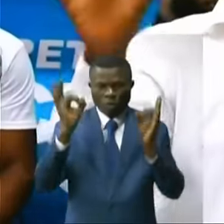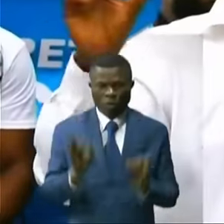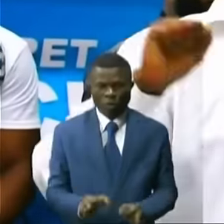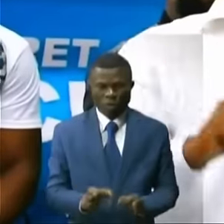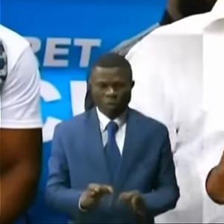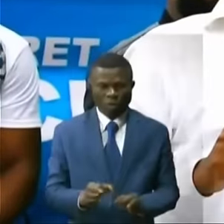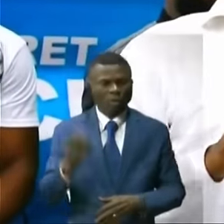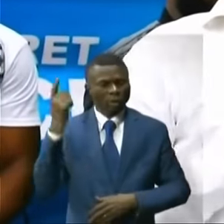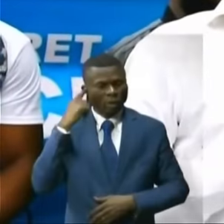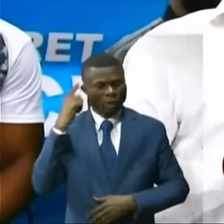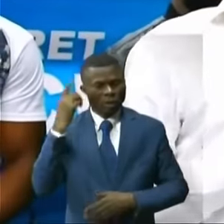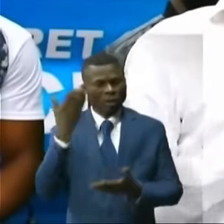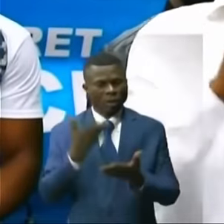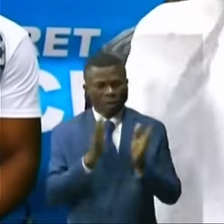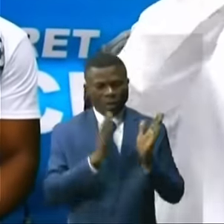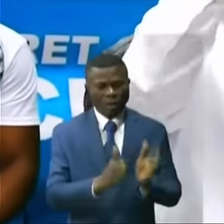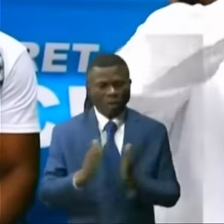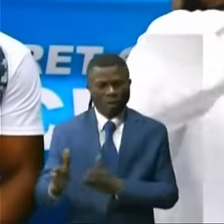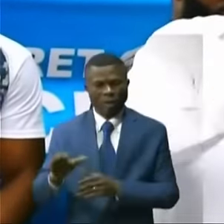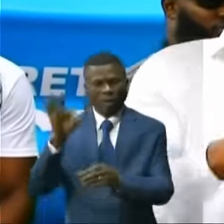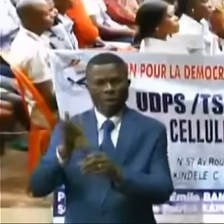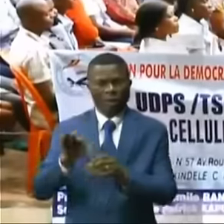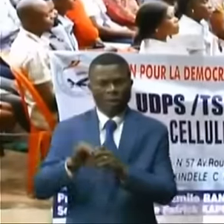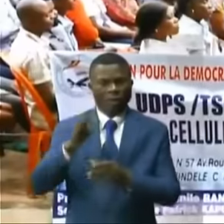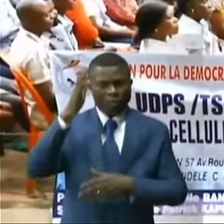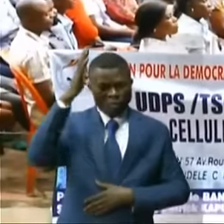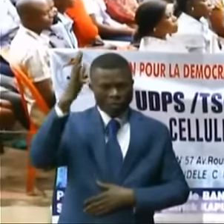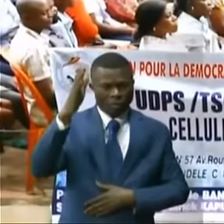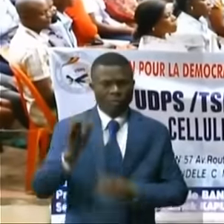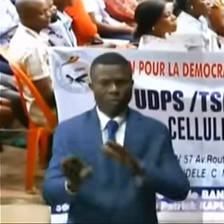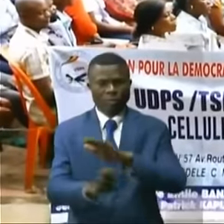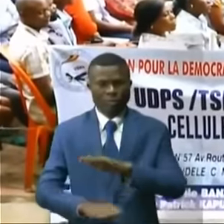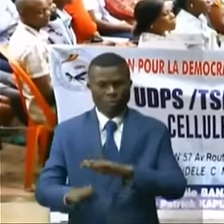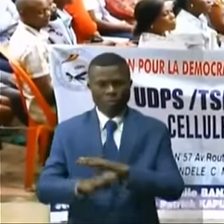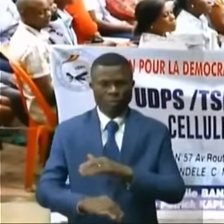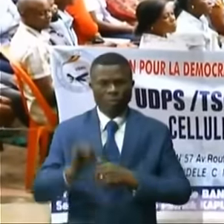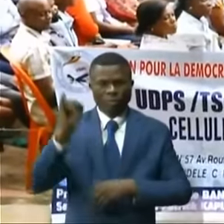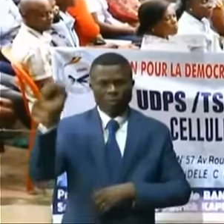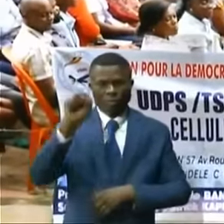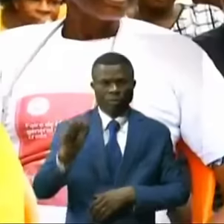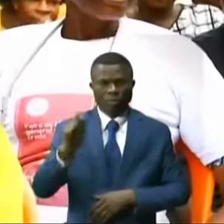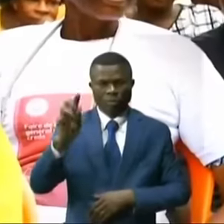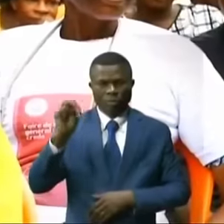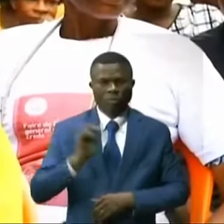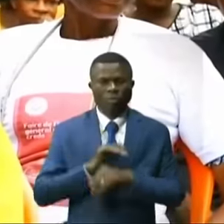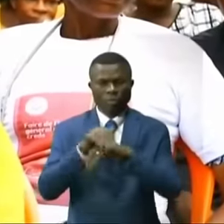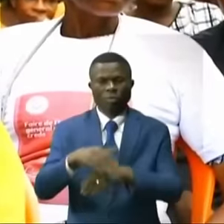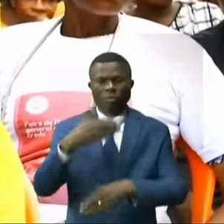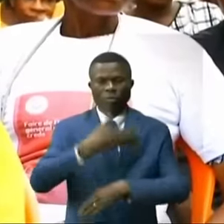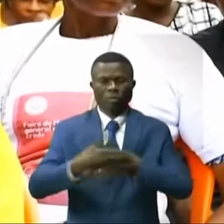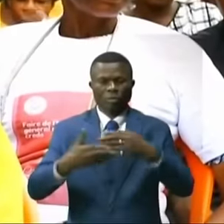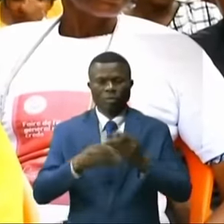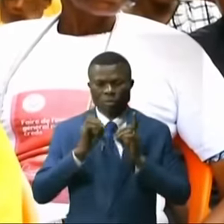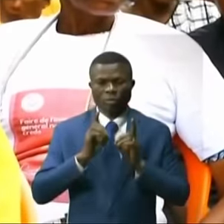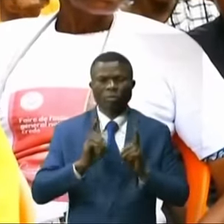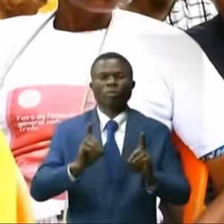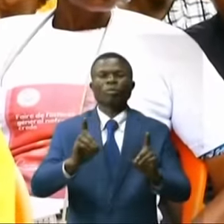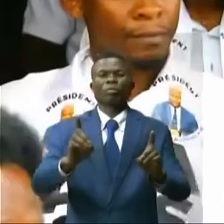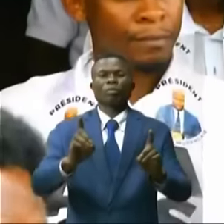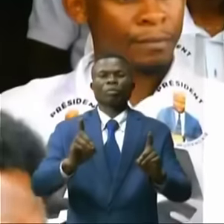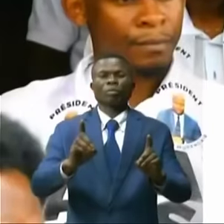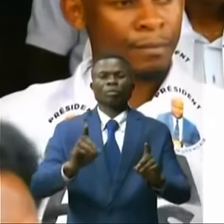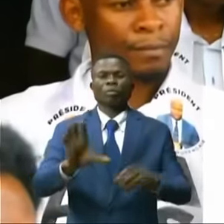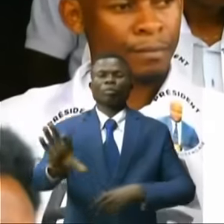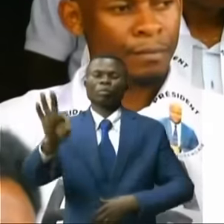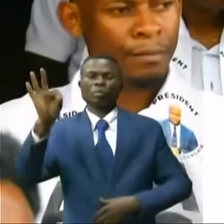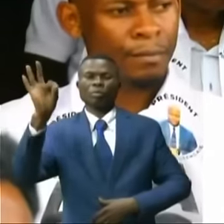en alerte pour préparer les éances à venir la base hisem 2 participe à la construction d'un discours et fait le